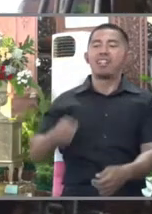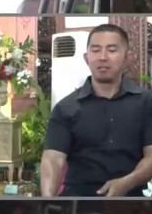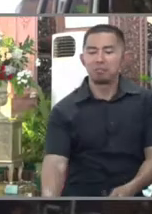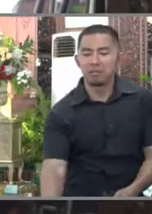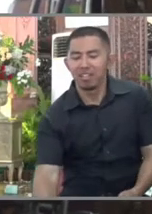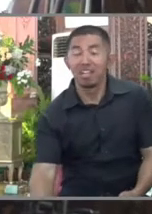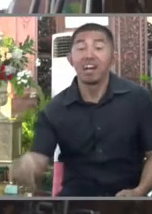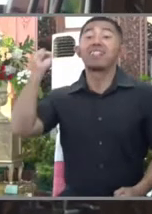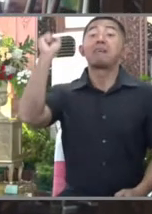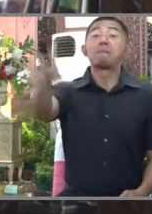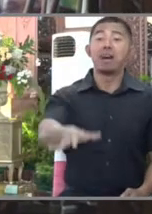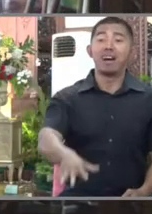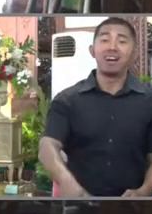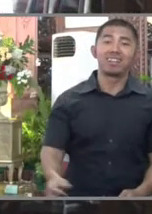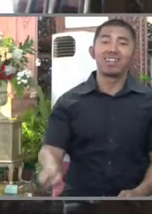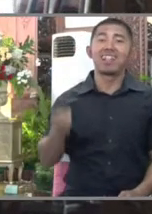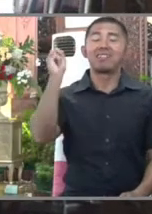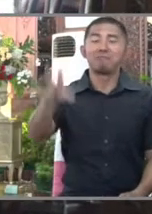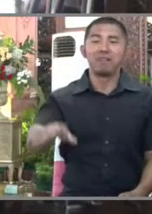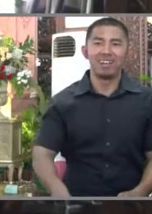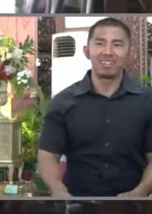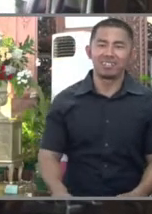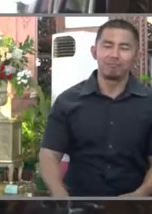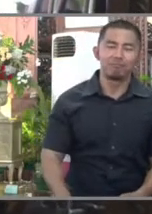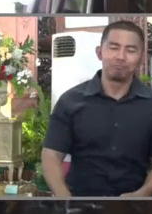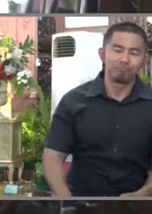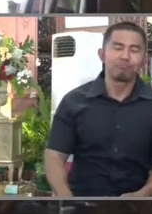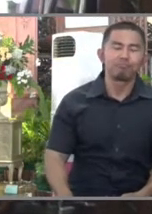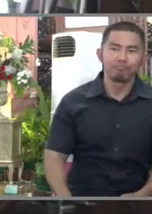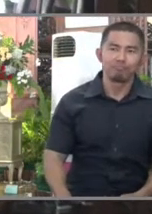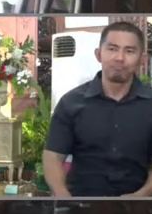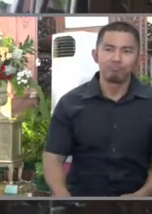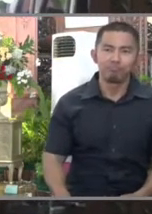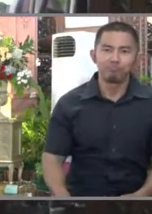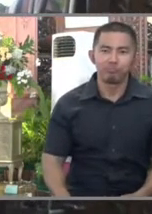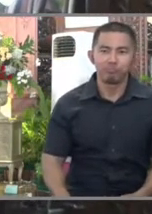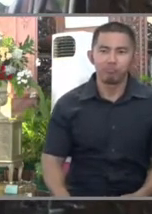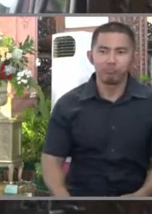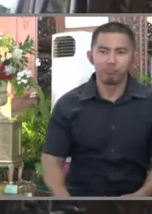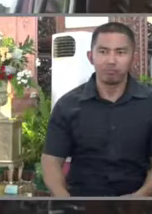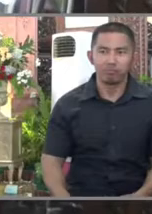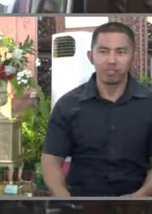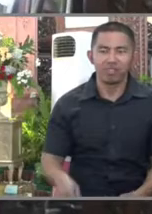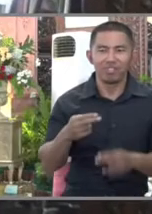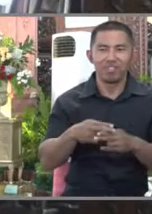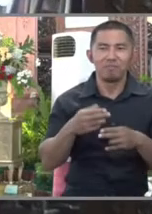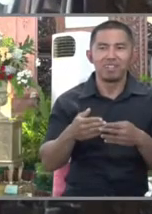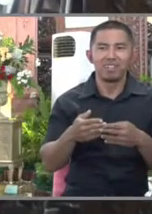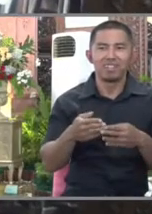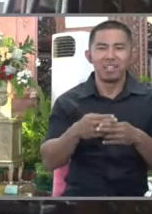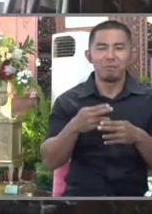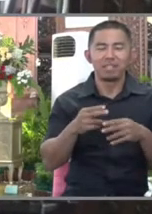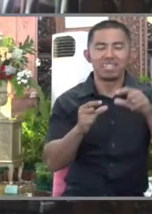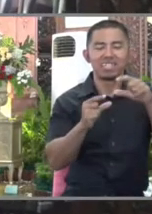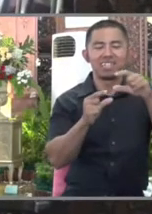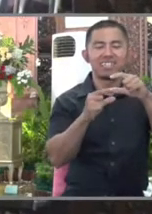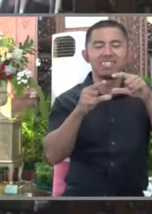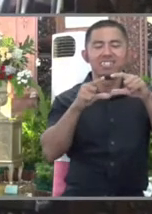sepatu. Dikenakan, tapi enggak dikenakan. Itu namanya, apa namanya, Pak? Sanksi tapi